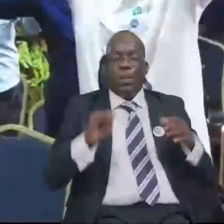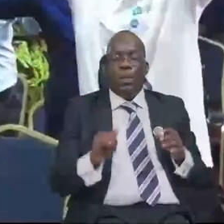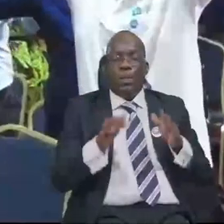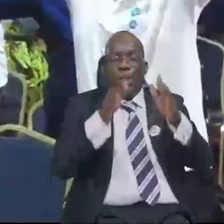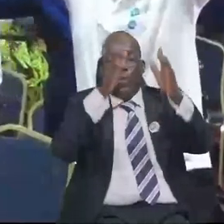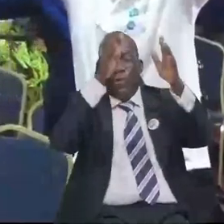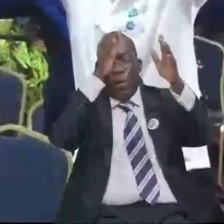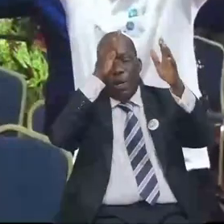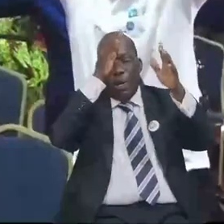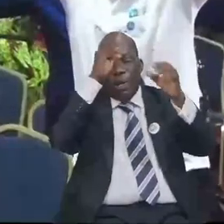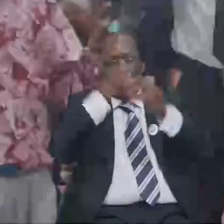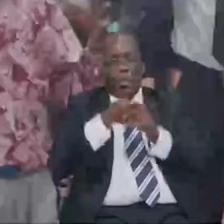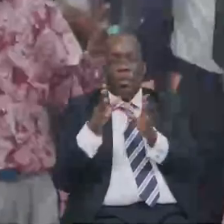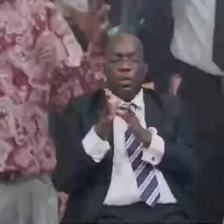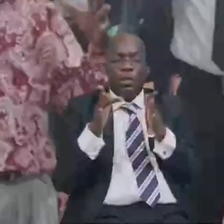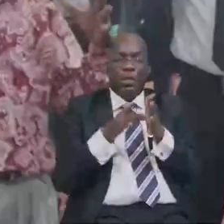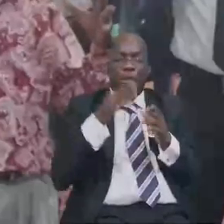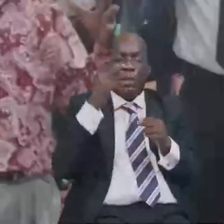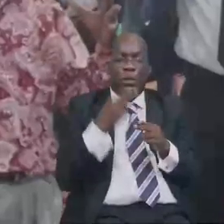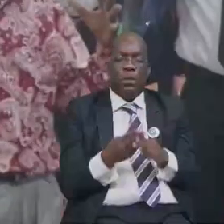Père, au nom de Jésus,